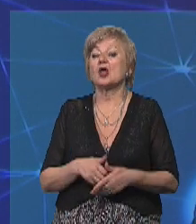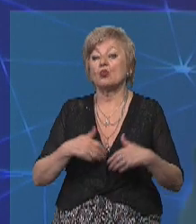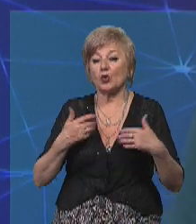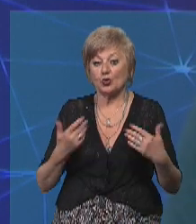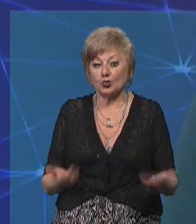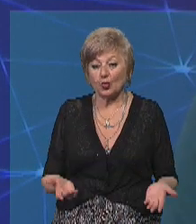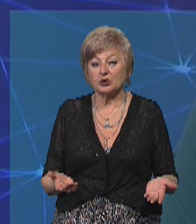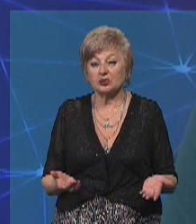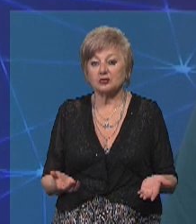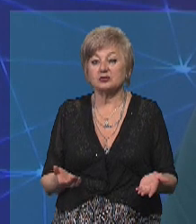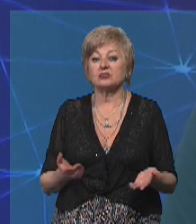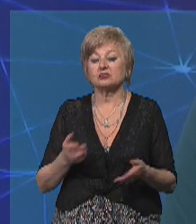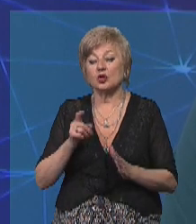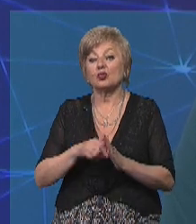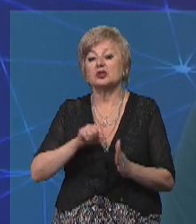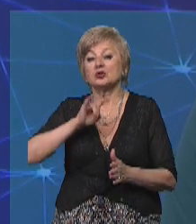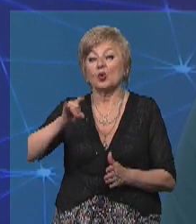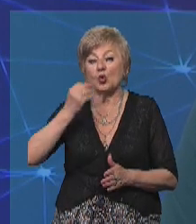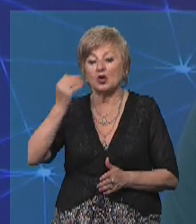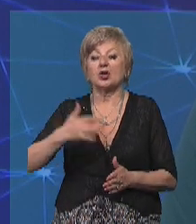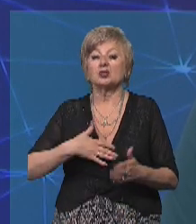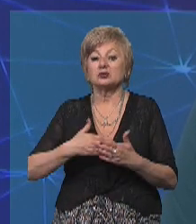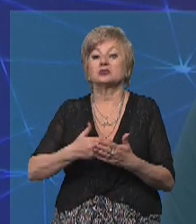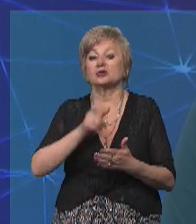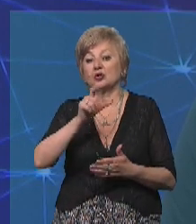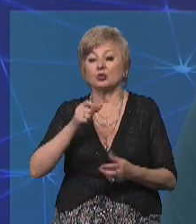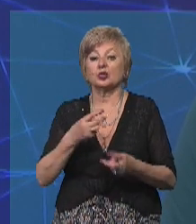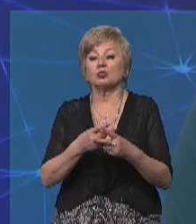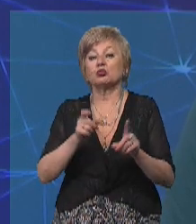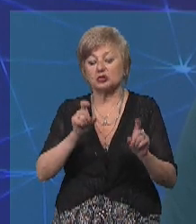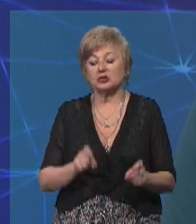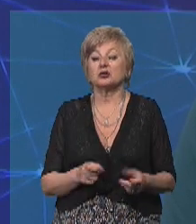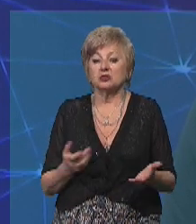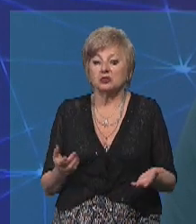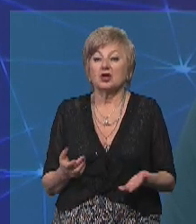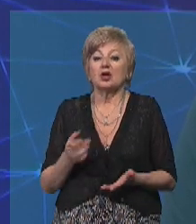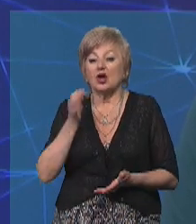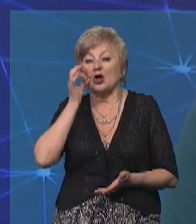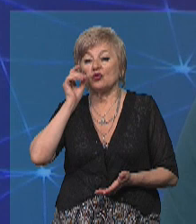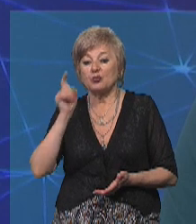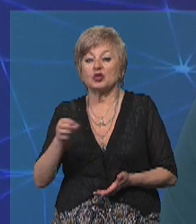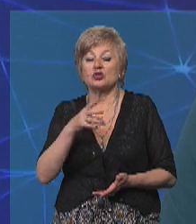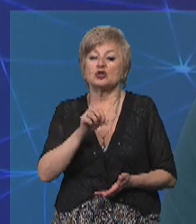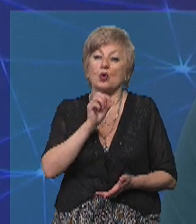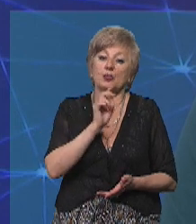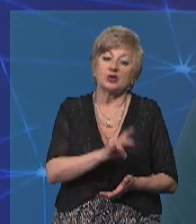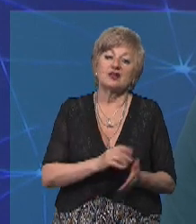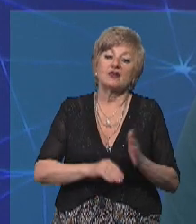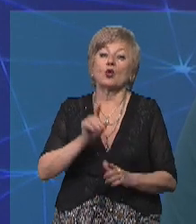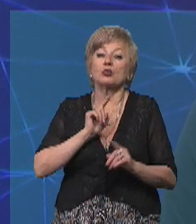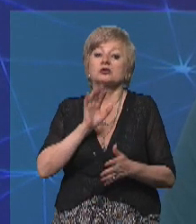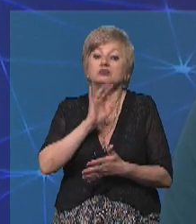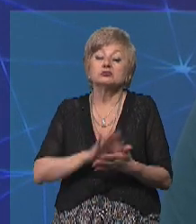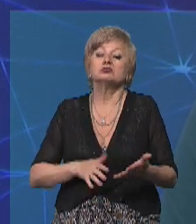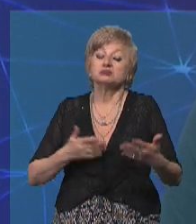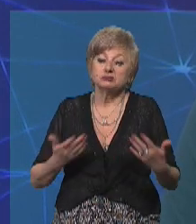Іловайськ, Дебальцево, Донецький аеропорт, десятки добровольців по тюрмам сидять, Медведчук в Мінську, Добкін в Верховній Раді, ну, вибачте,